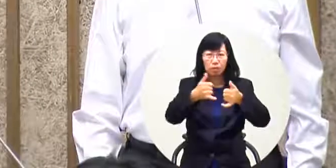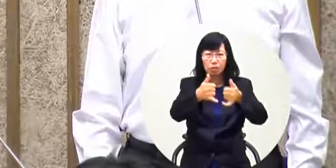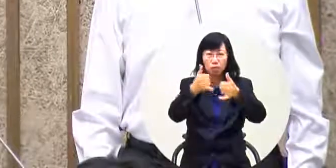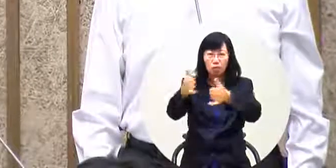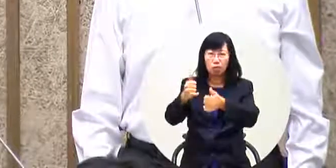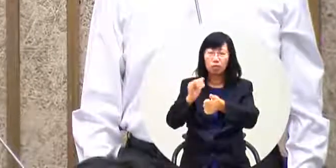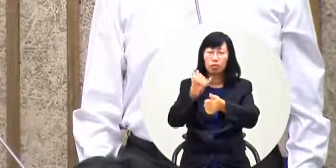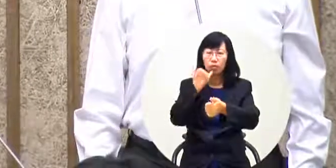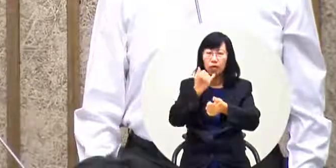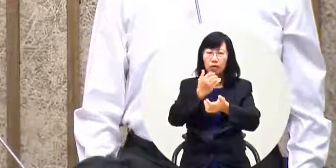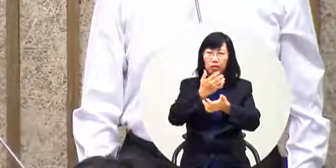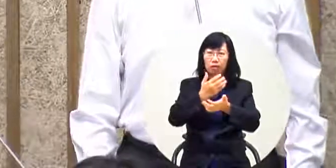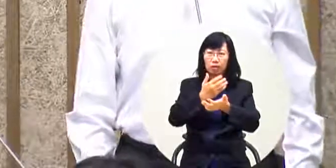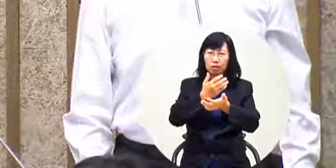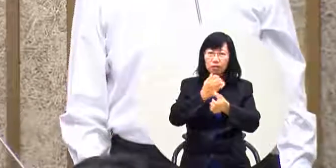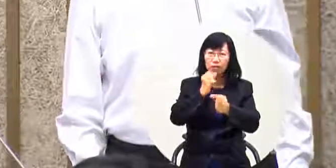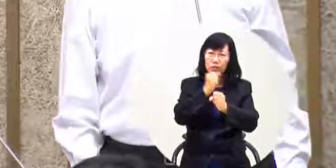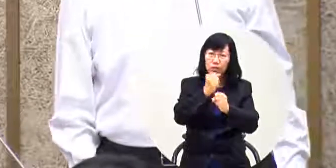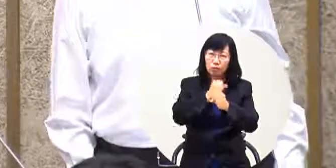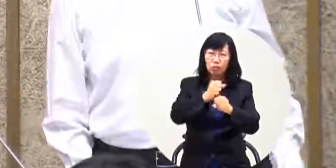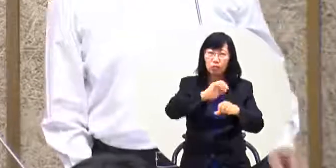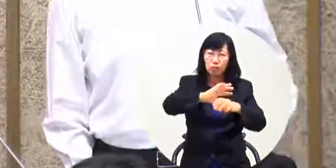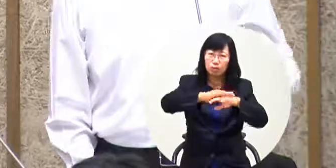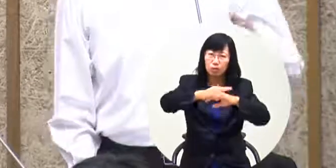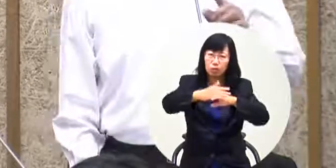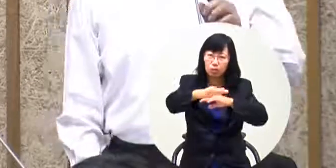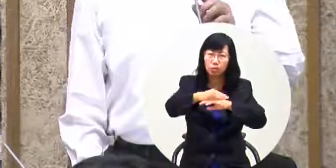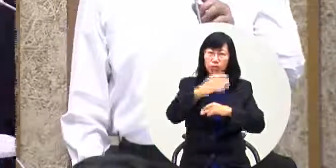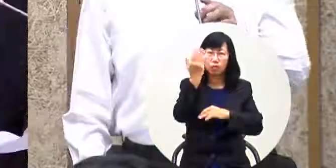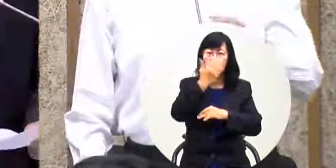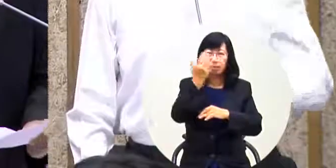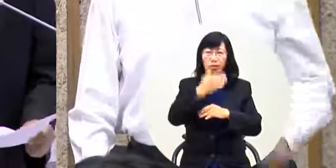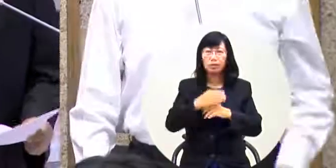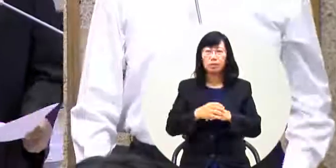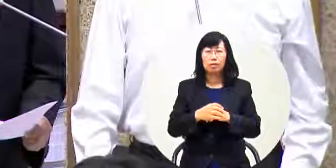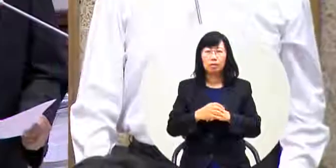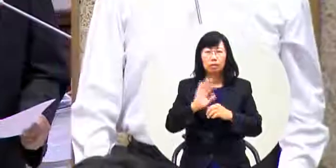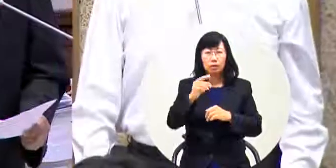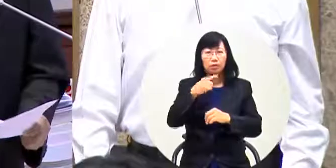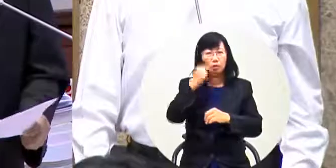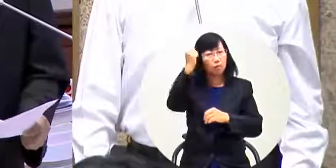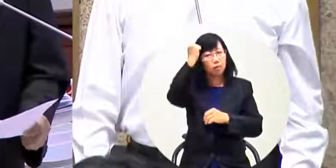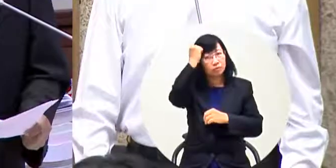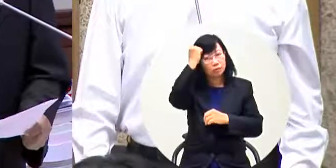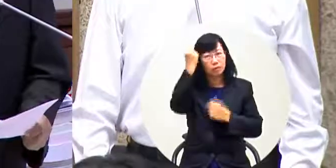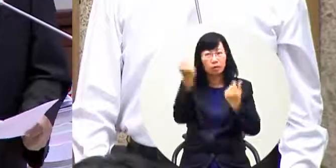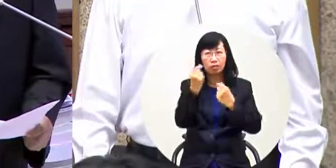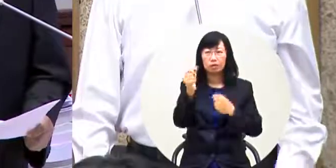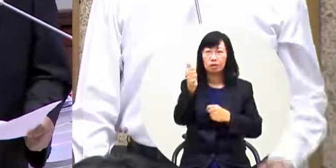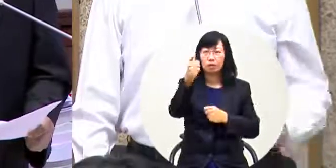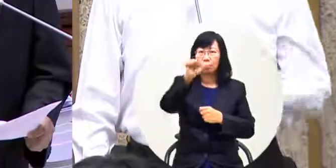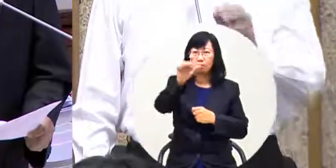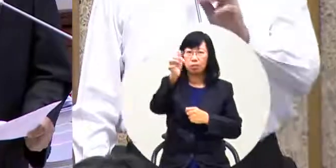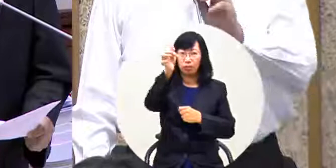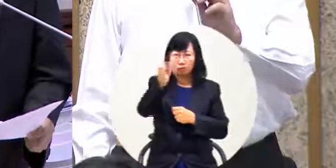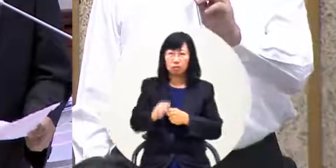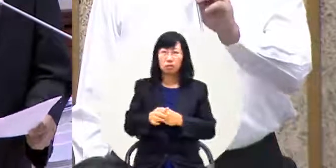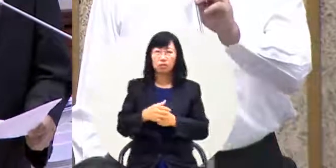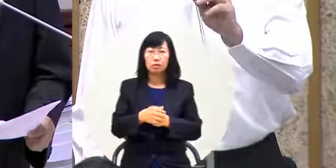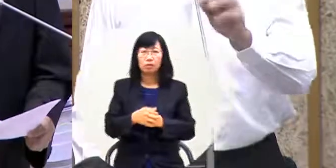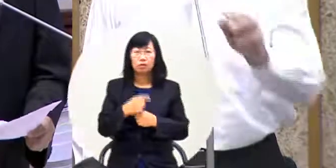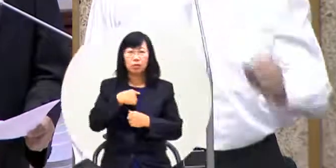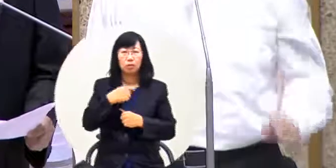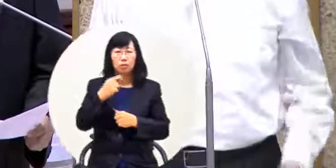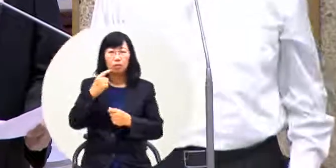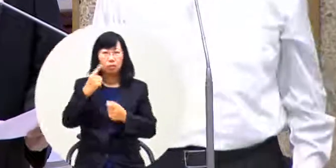好，我们大概我印象只有5亿，对不对，局长？ 我们明年编6亿，6亿多。 对，